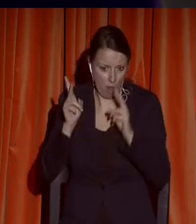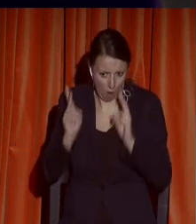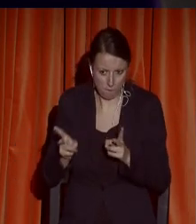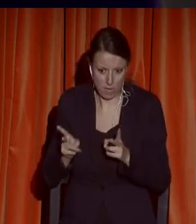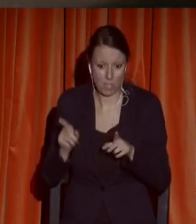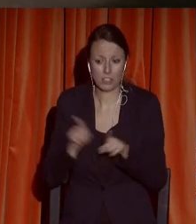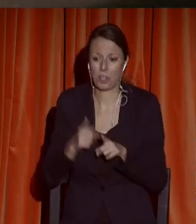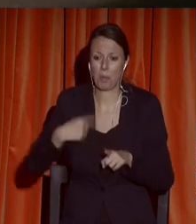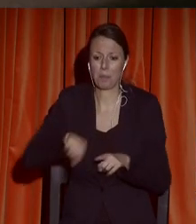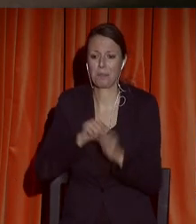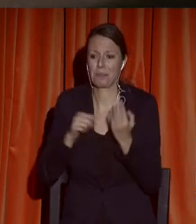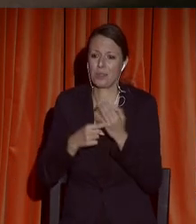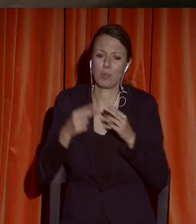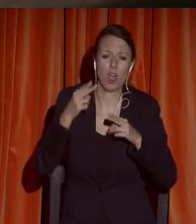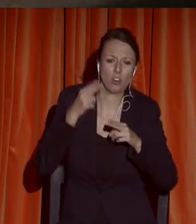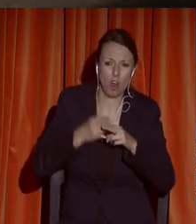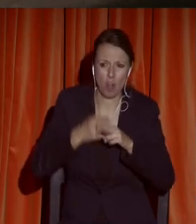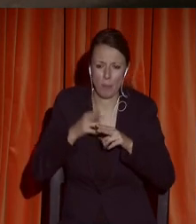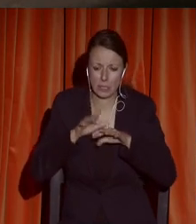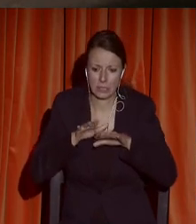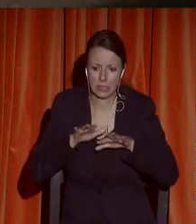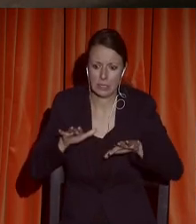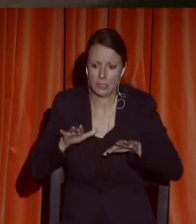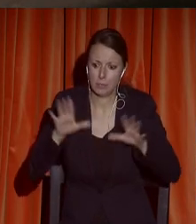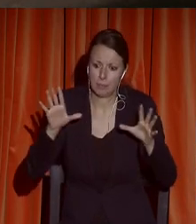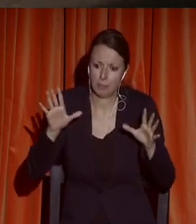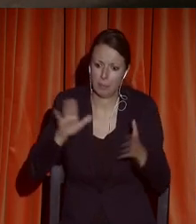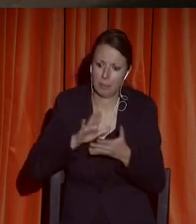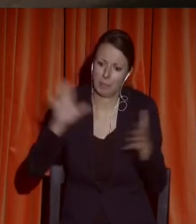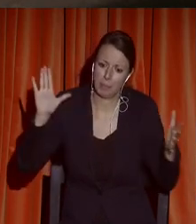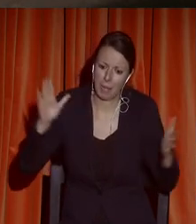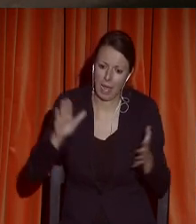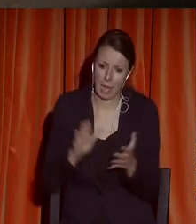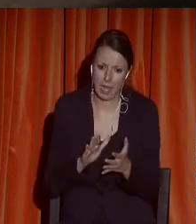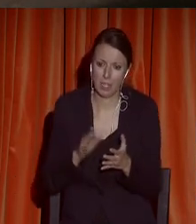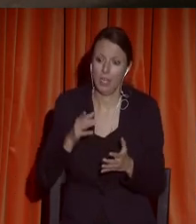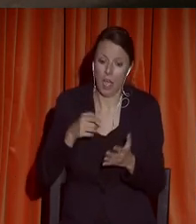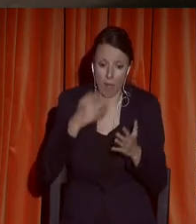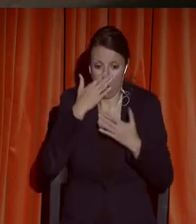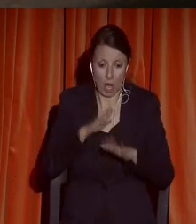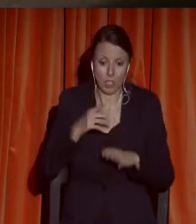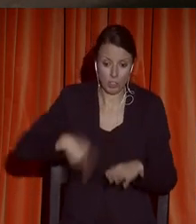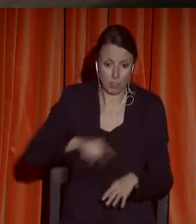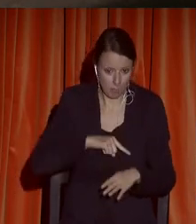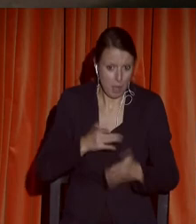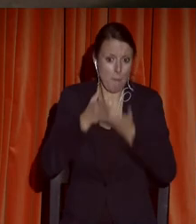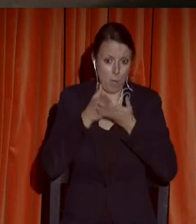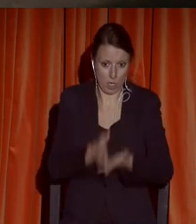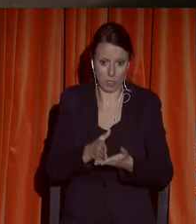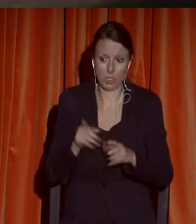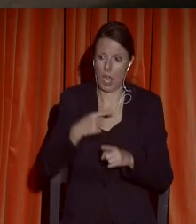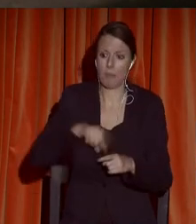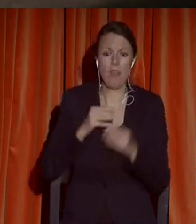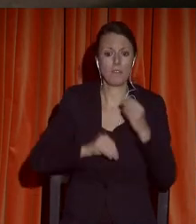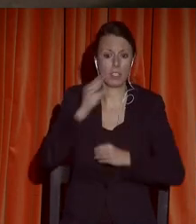można powiedzieć, naszym świadectwem, że potrafiliśmy sobie poradzić i mamy zupełnie inne doświadczenia niż wiele innych państw członkowskich